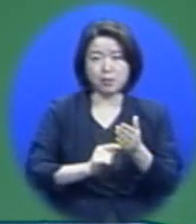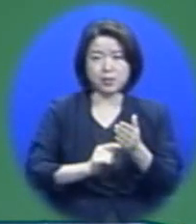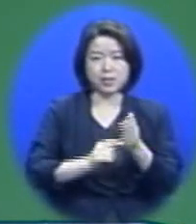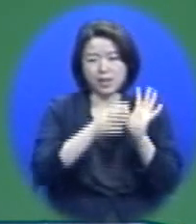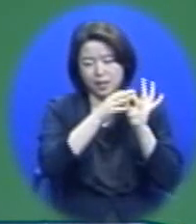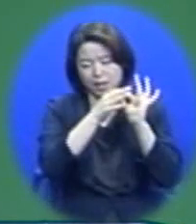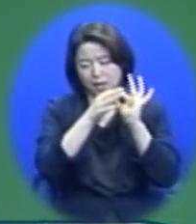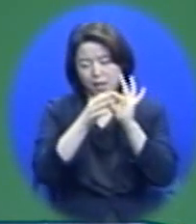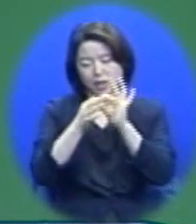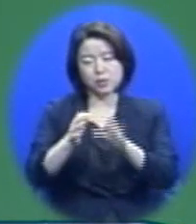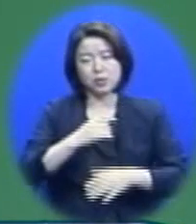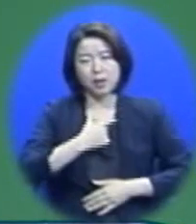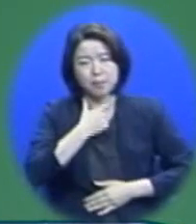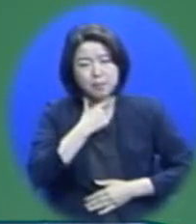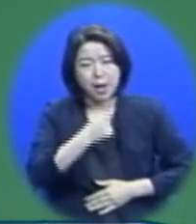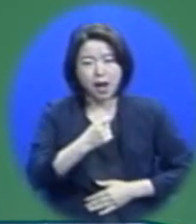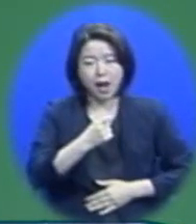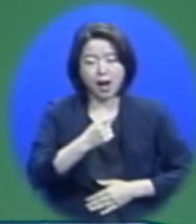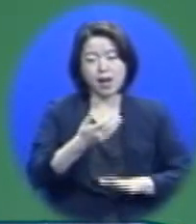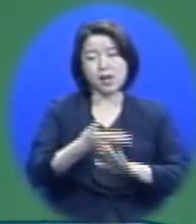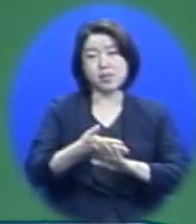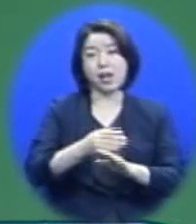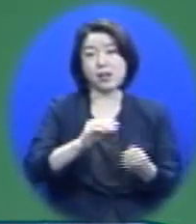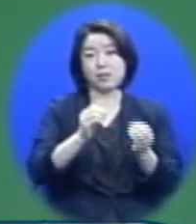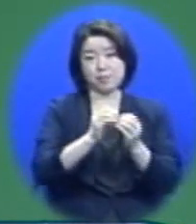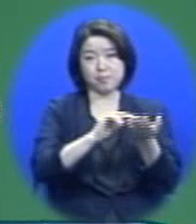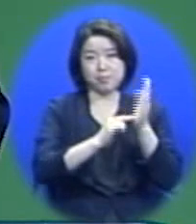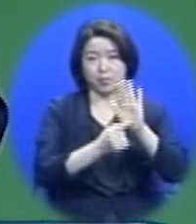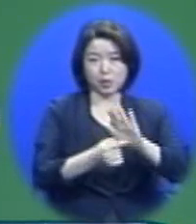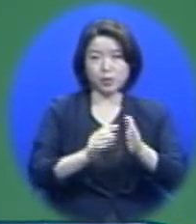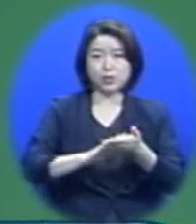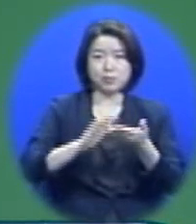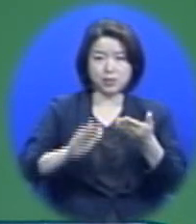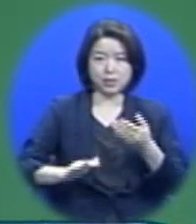표현하는 또 다른 표현입니다. 여러분 참